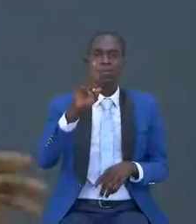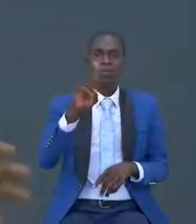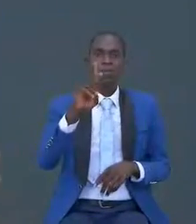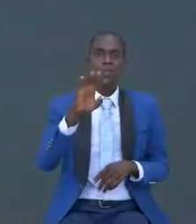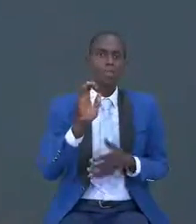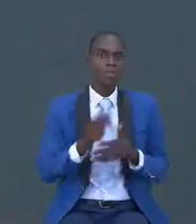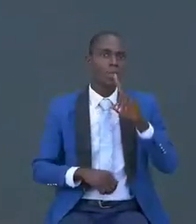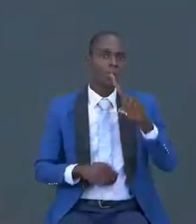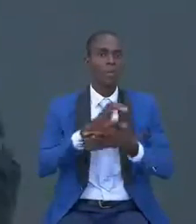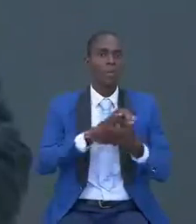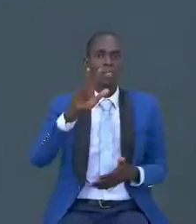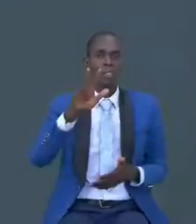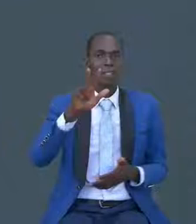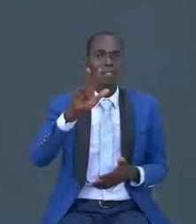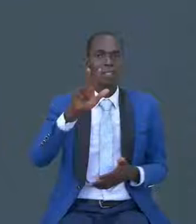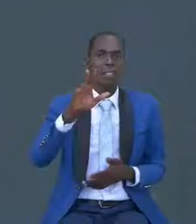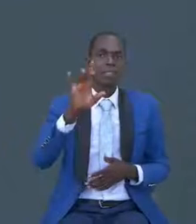verset 38.